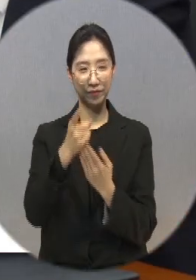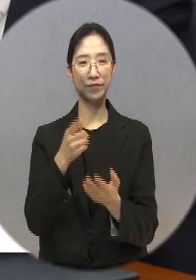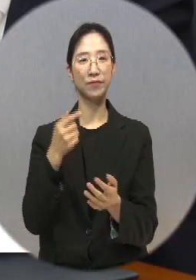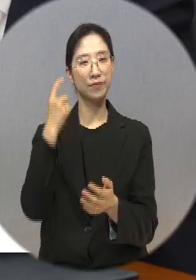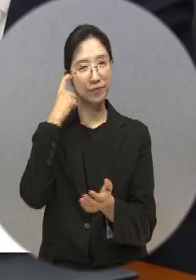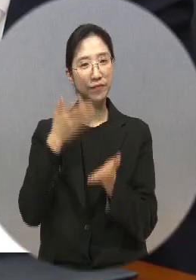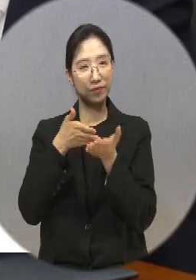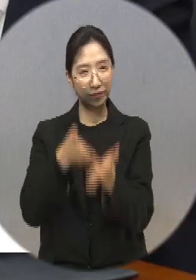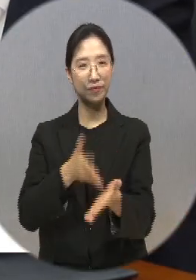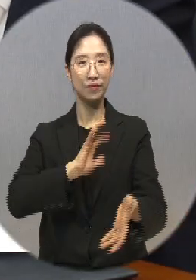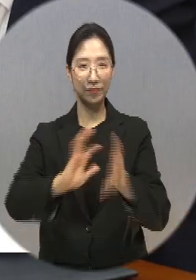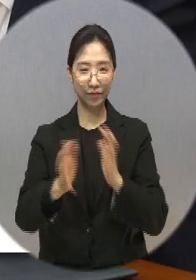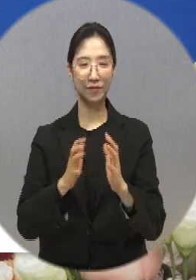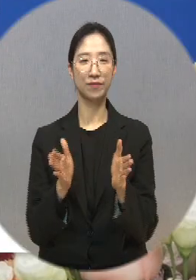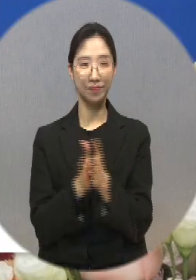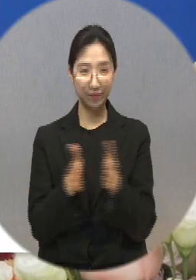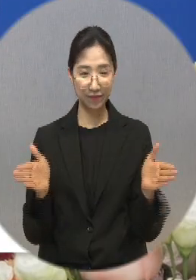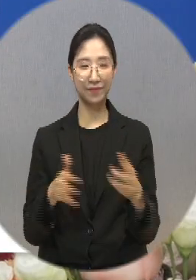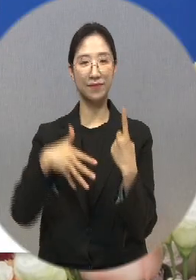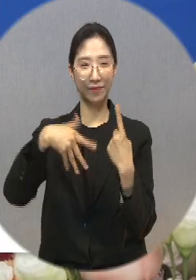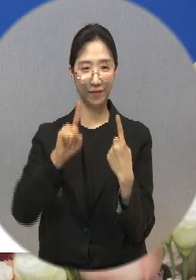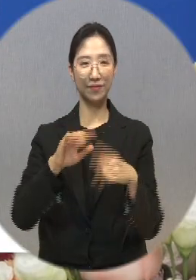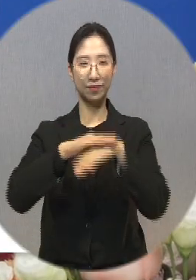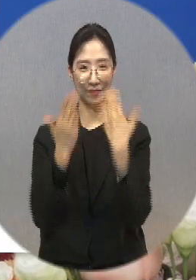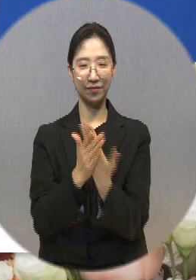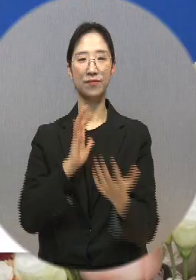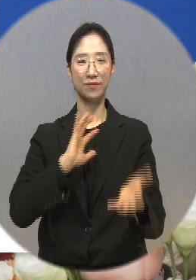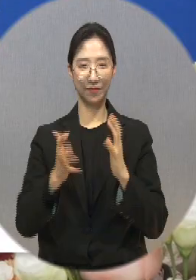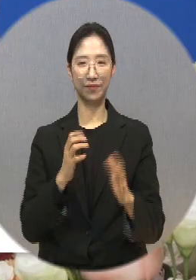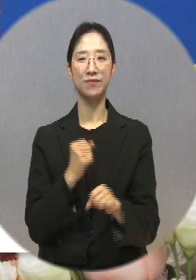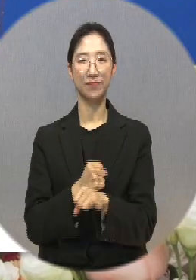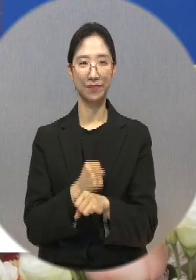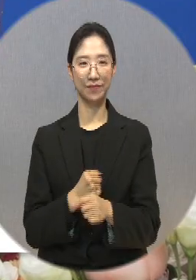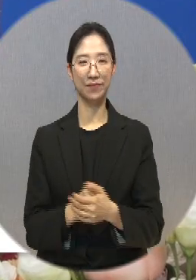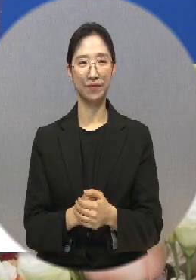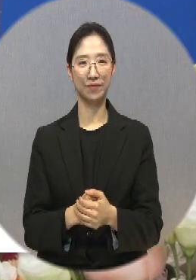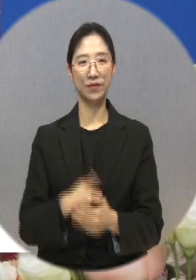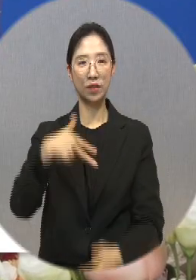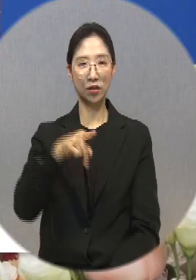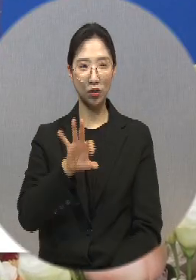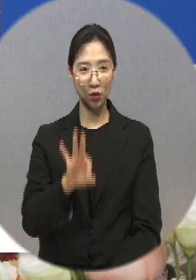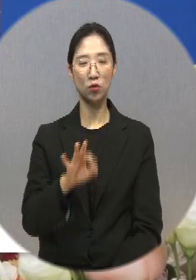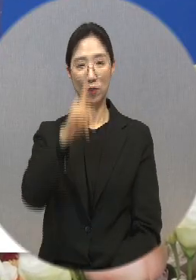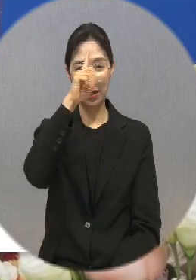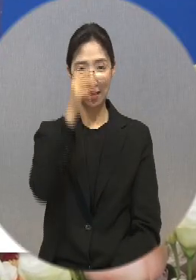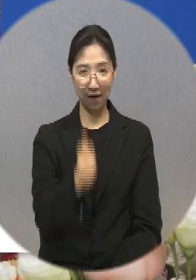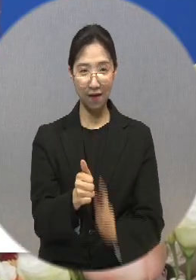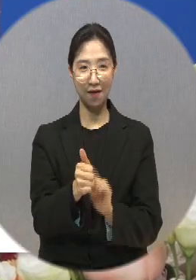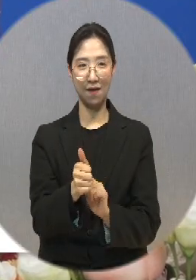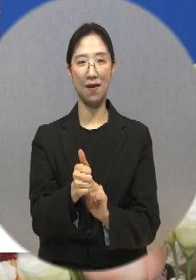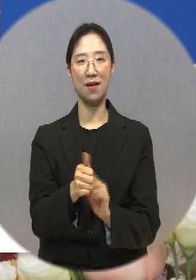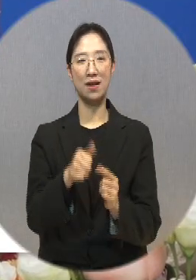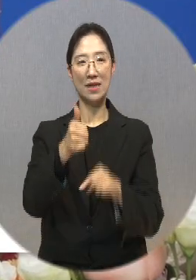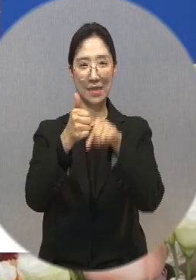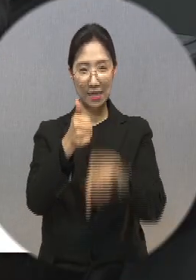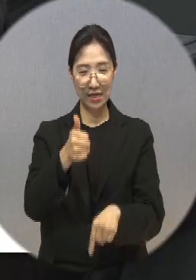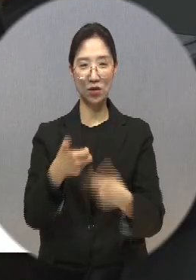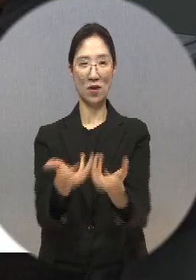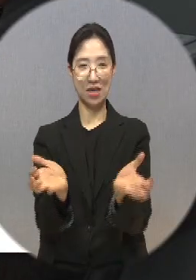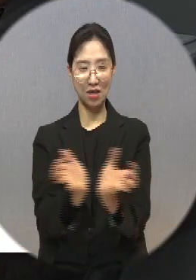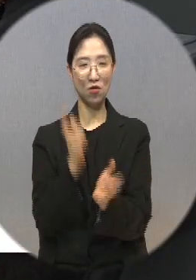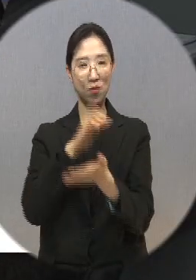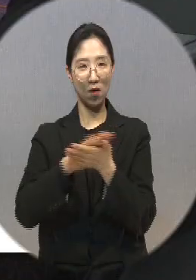평화통일고문회의 출범식과 제1차 전체회의를 개최했습니다. 정동영 통일부 장관은 장관 직속